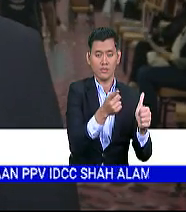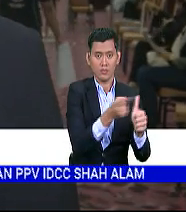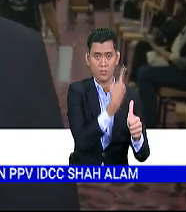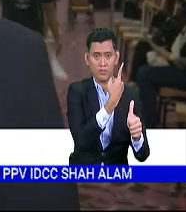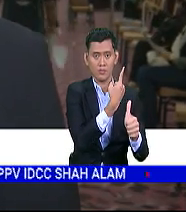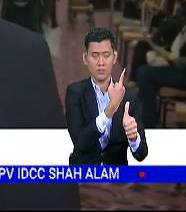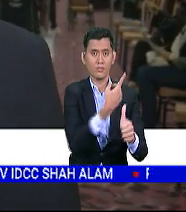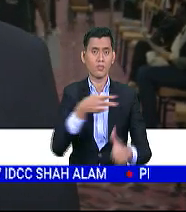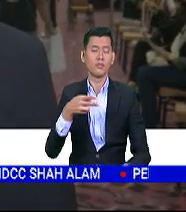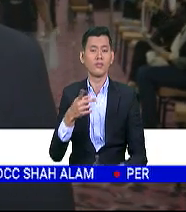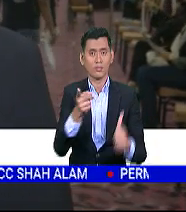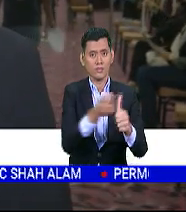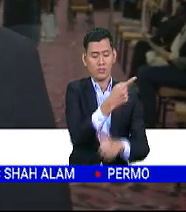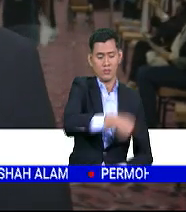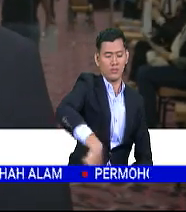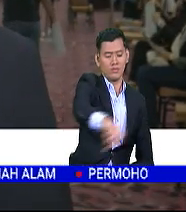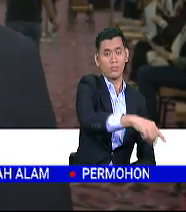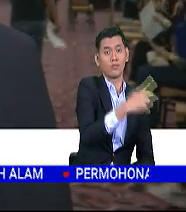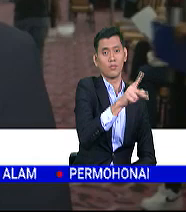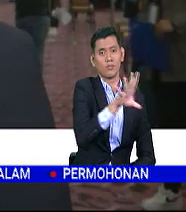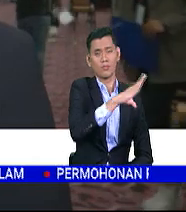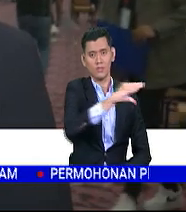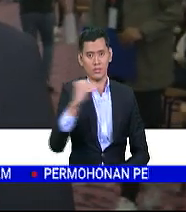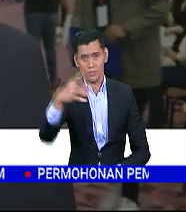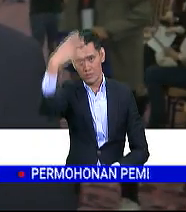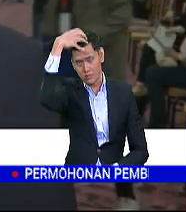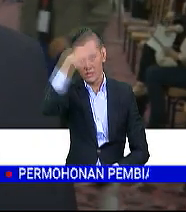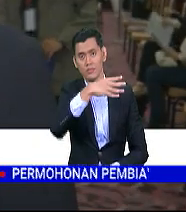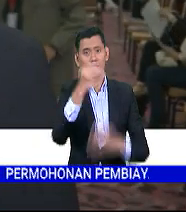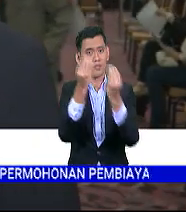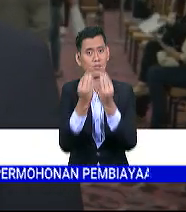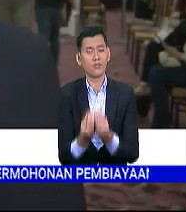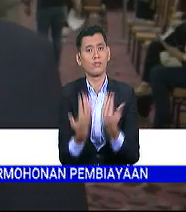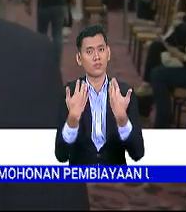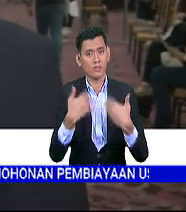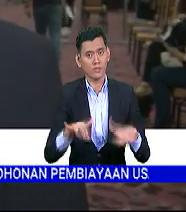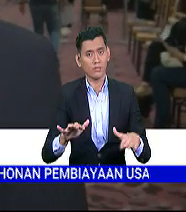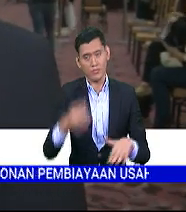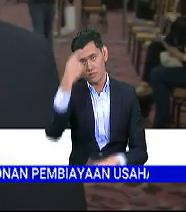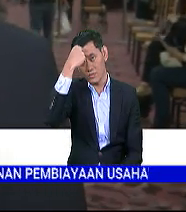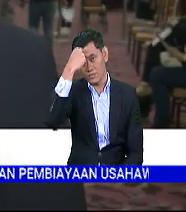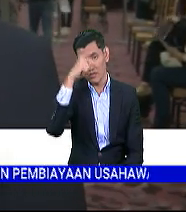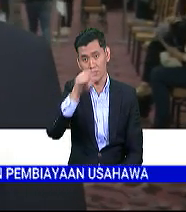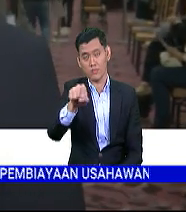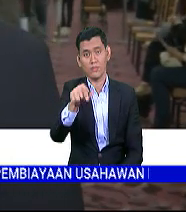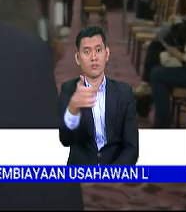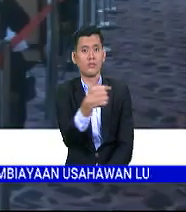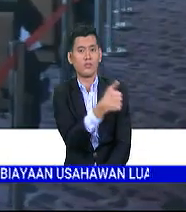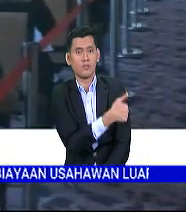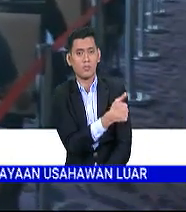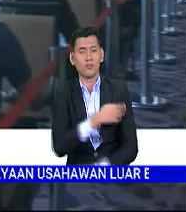Betul, 40% daripada yang jumlah keseluruhan yang telah diberikan untuk keempat-empat PPV integrasi